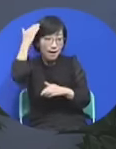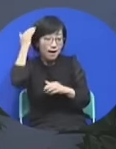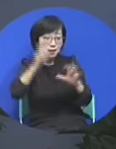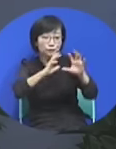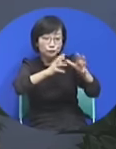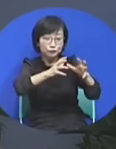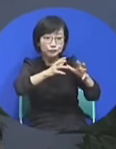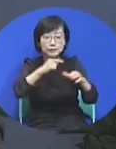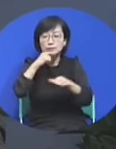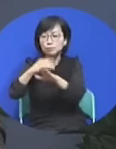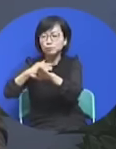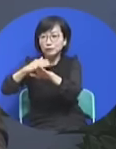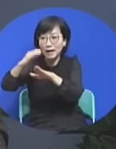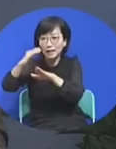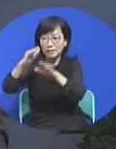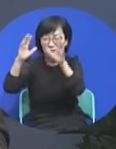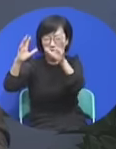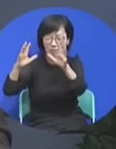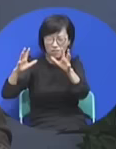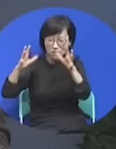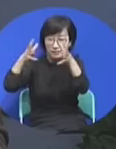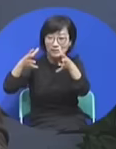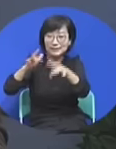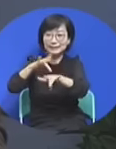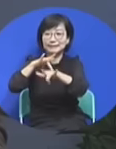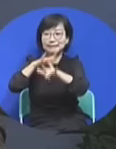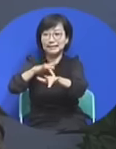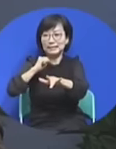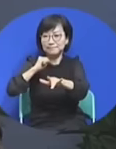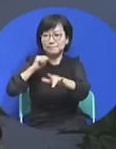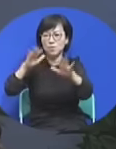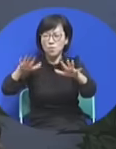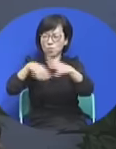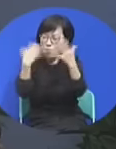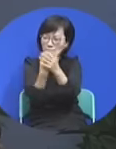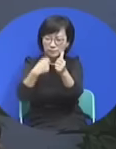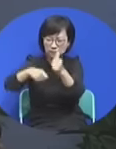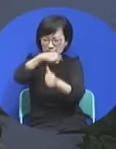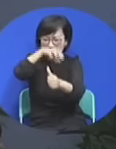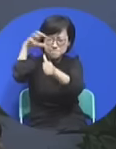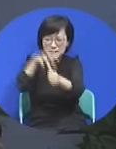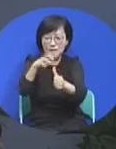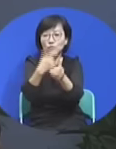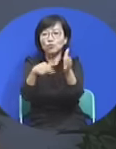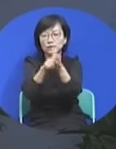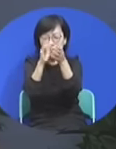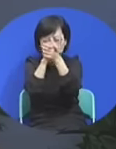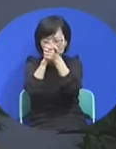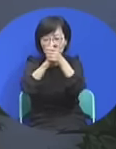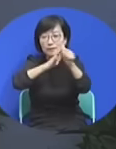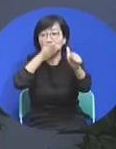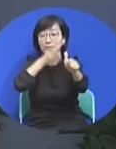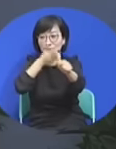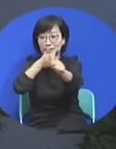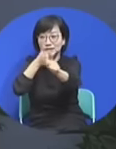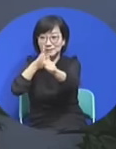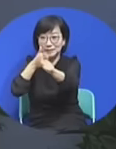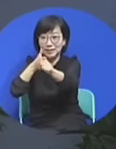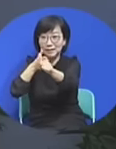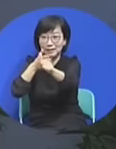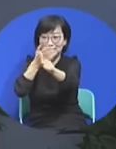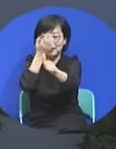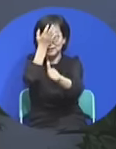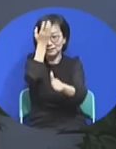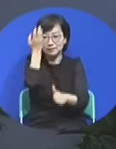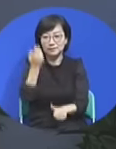세계에 있는 모든 흑암 세력은 오늘 결박되기를 기도하기를 바랍니다. Pray that all the forces of darkness working in the Republic of Korea,